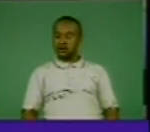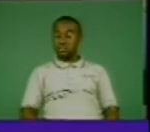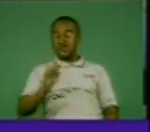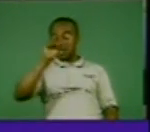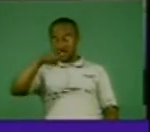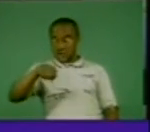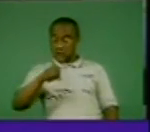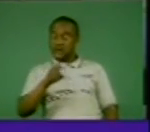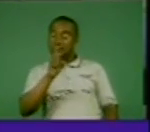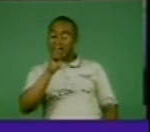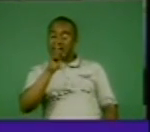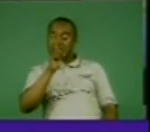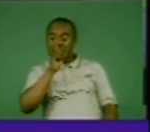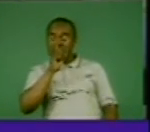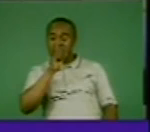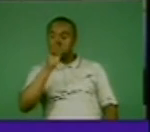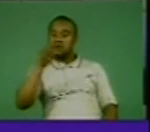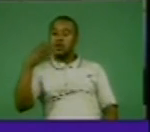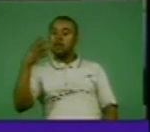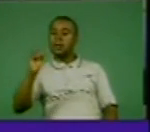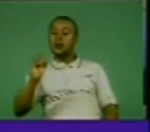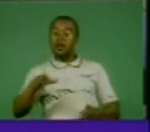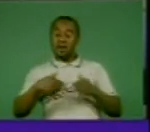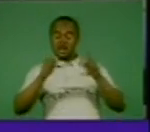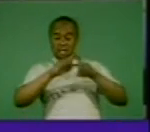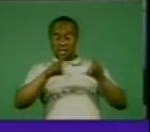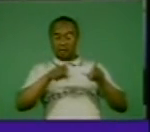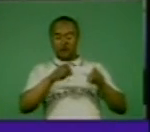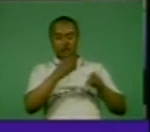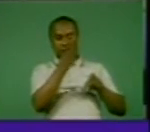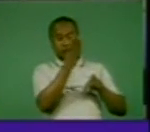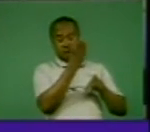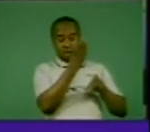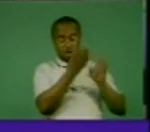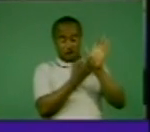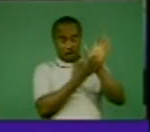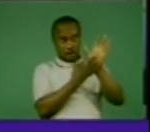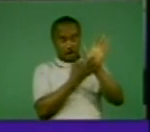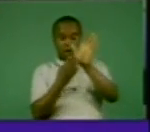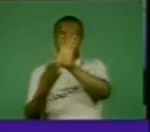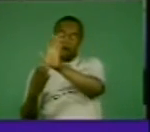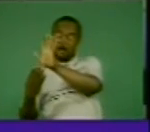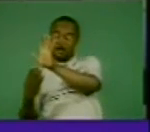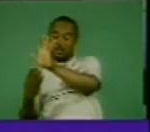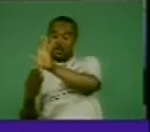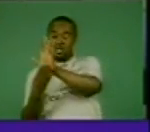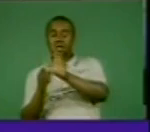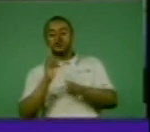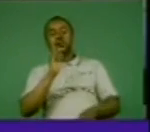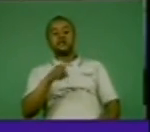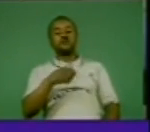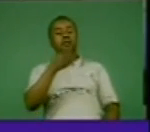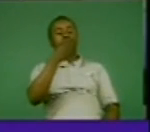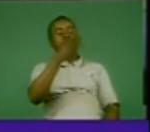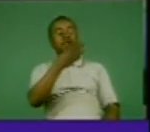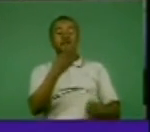40, isipokuwa ibara ya nane na tisa zilikuwa ni 39, kura za